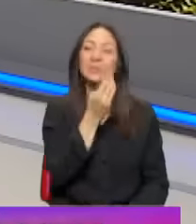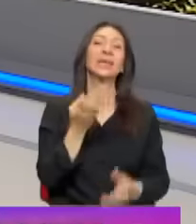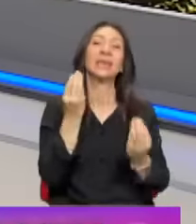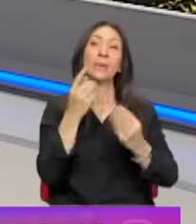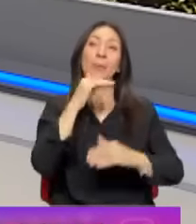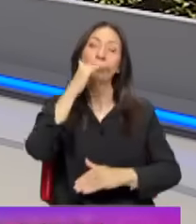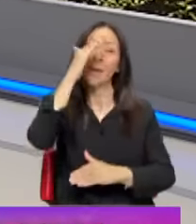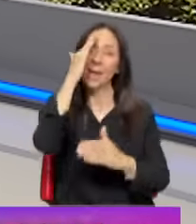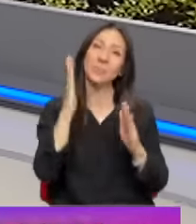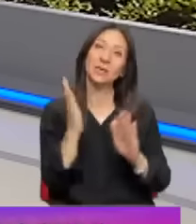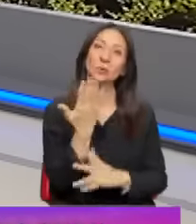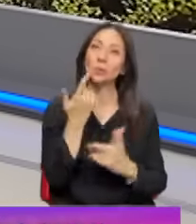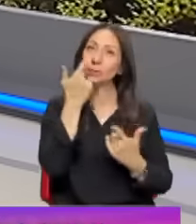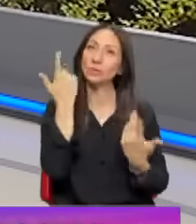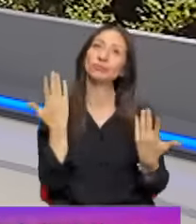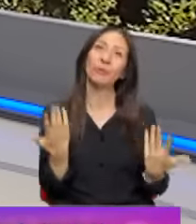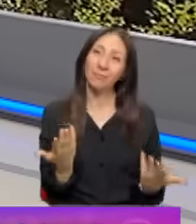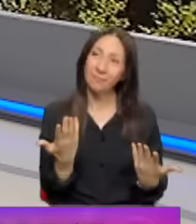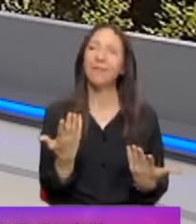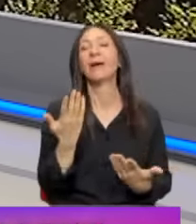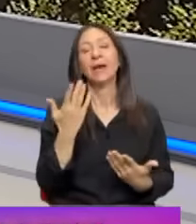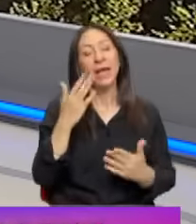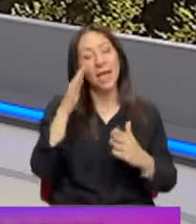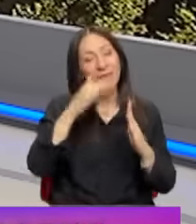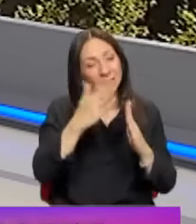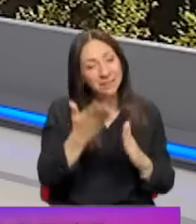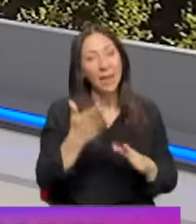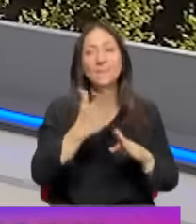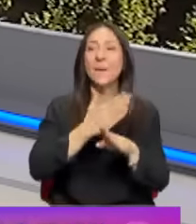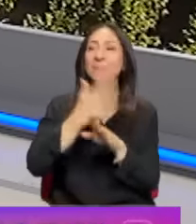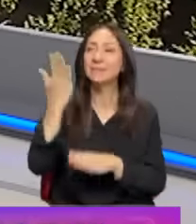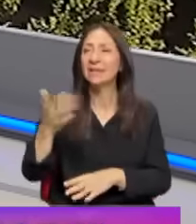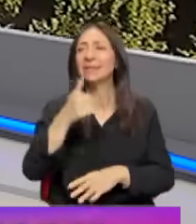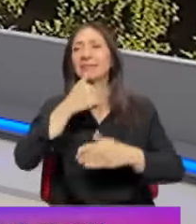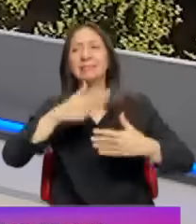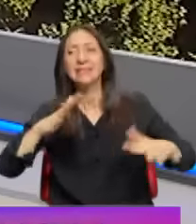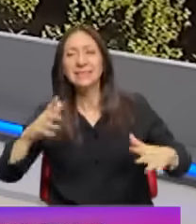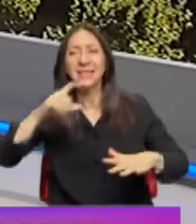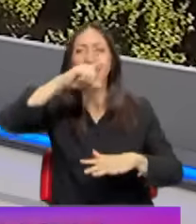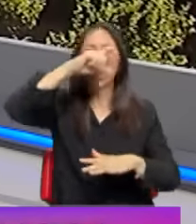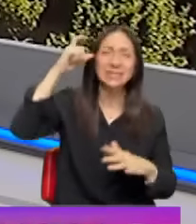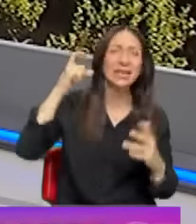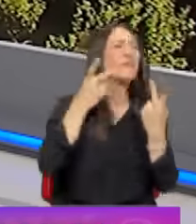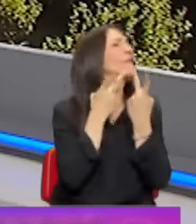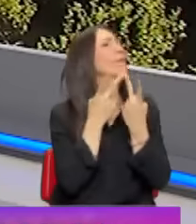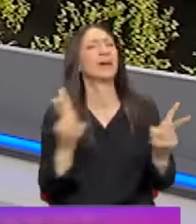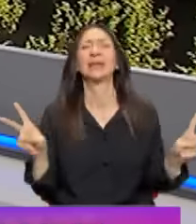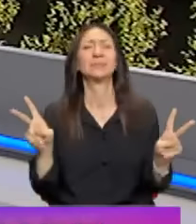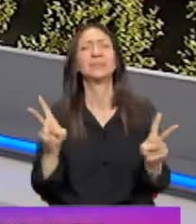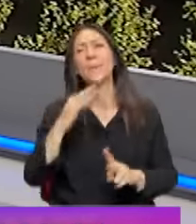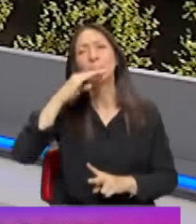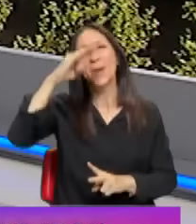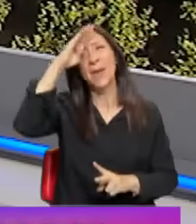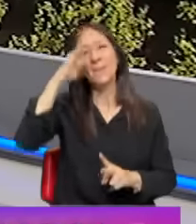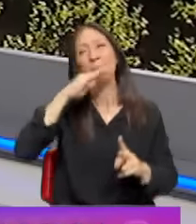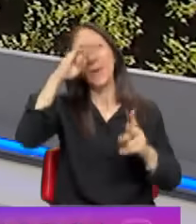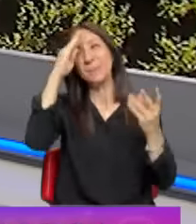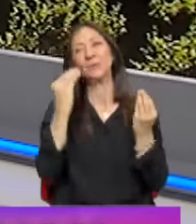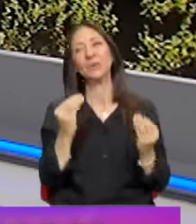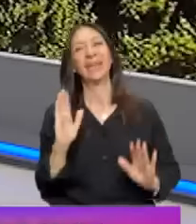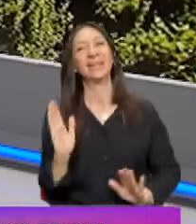bayram geçiriyorsunuz diye umut ediyoruz. Evinizde, memleketinizde, sahilde, tatilde, yazlıkta fark etmez. Bayramınız bayram gibi